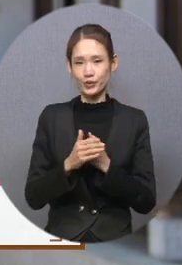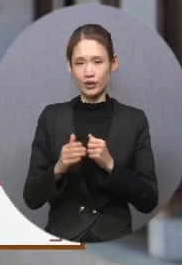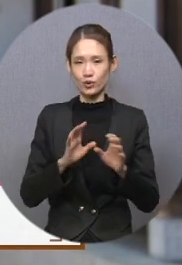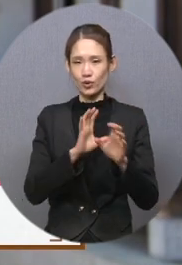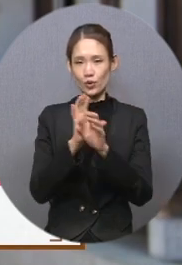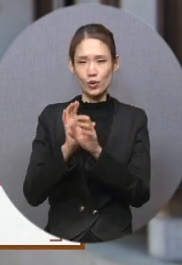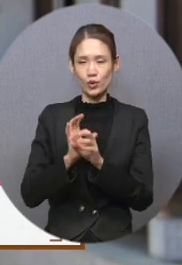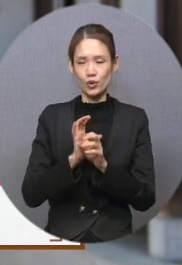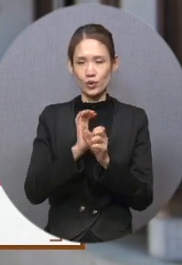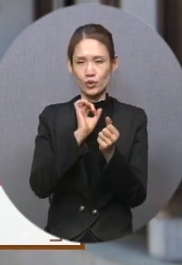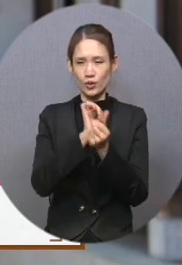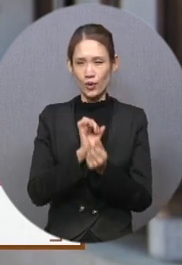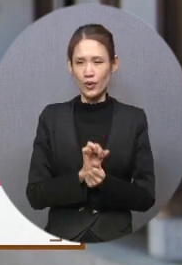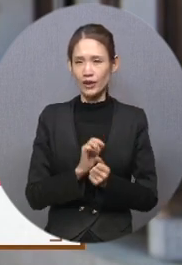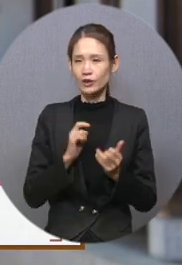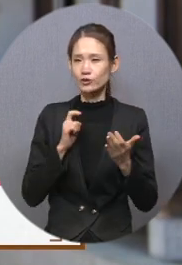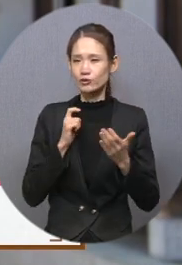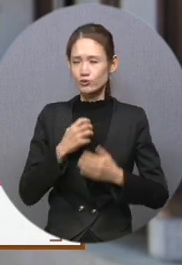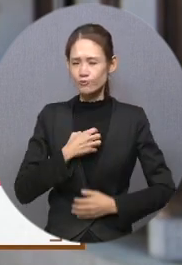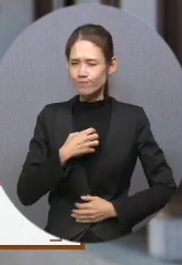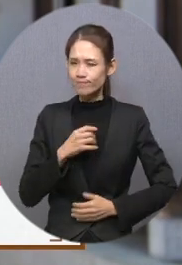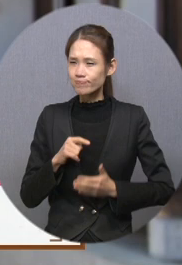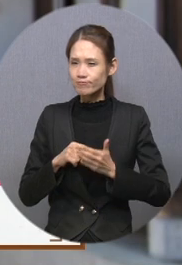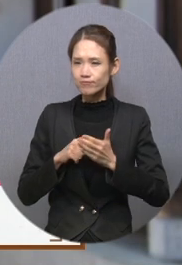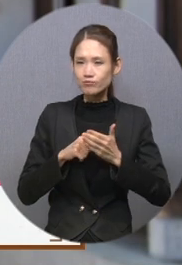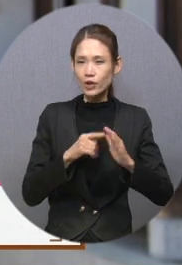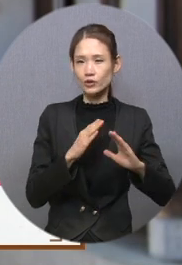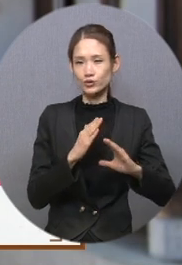코로나의 위기를 헤쳐나가고 있습니다.